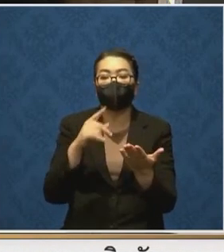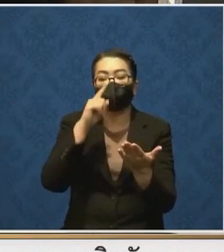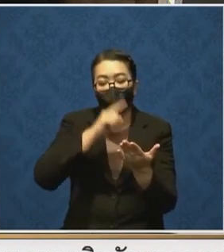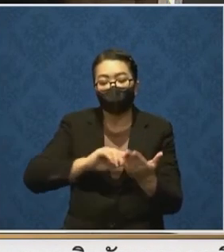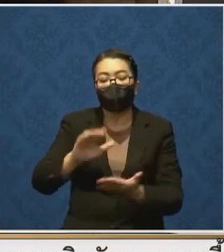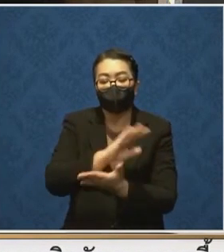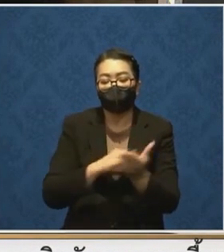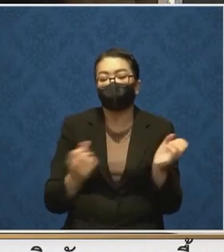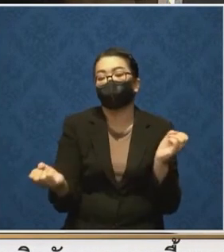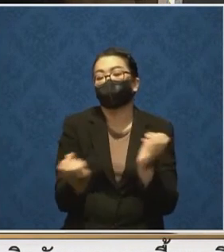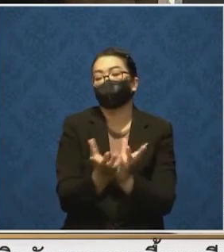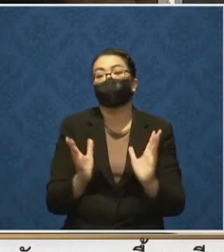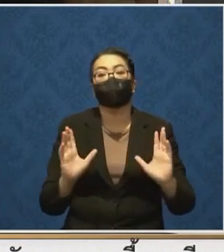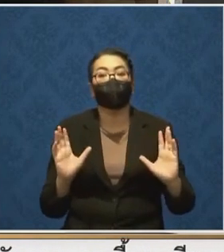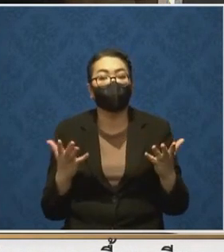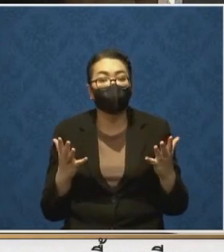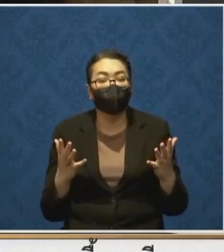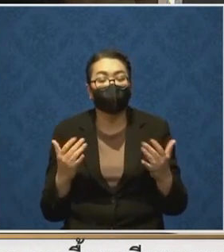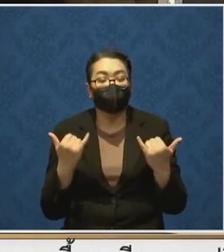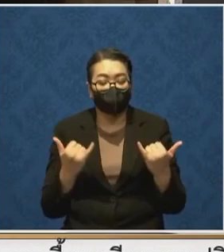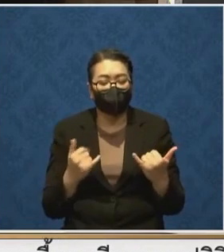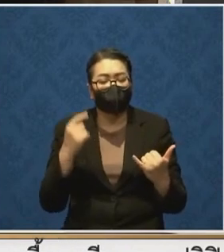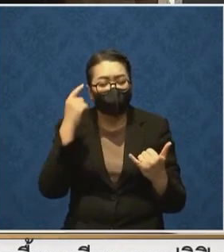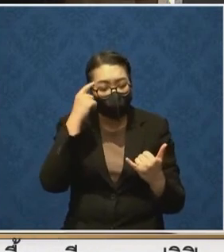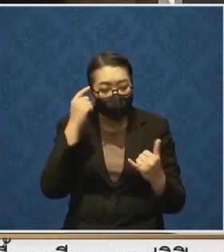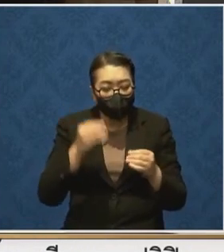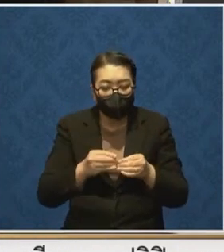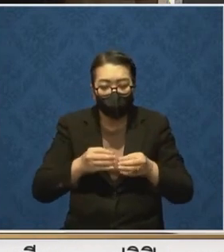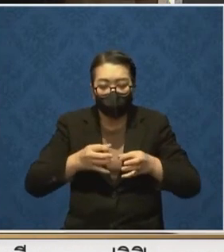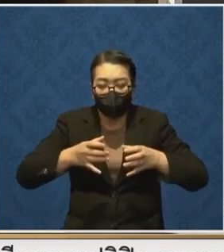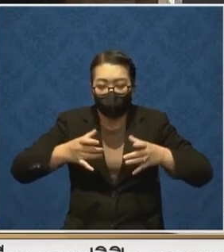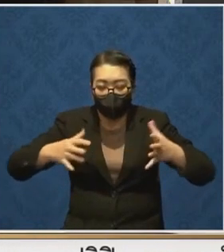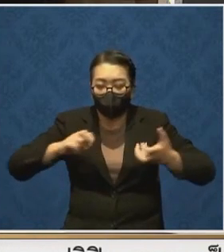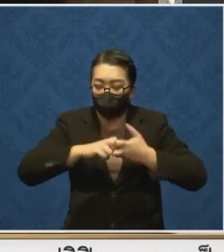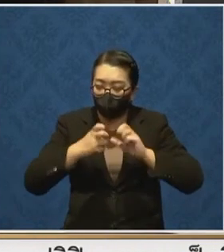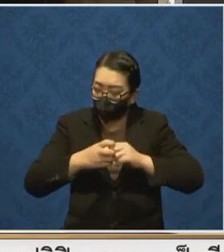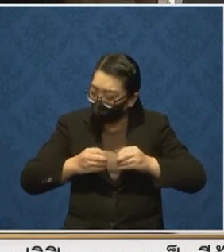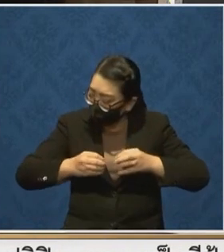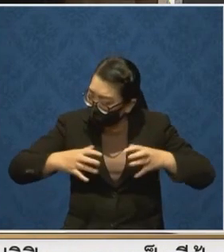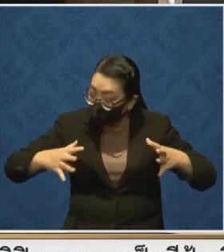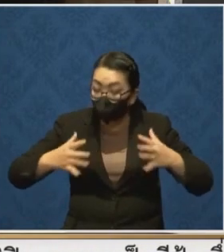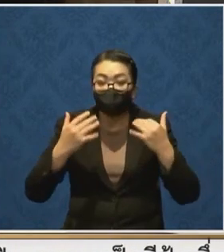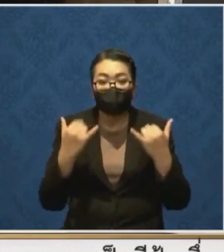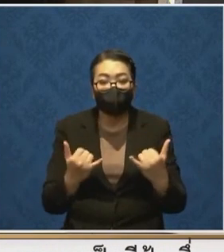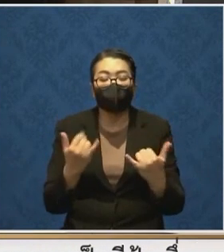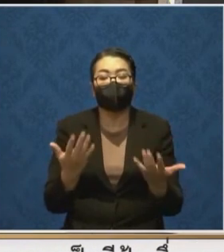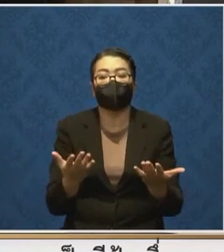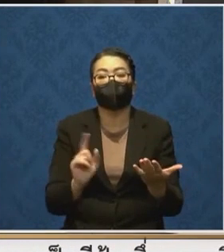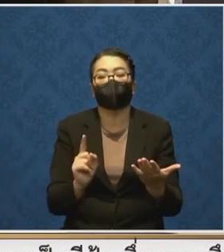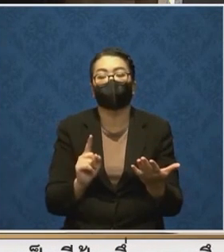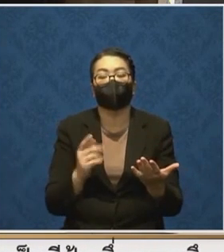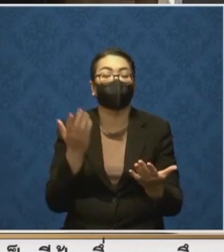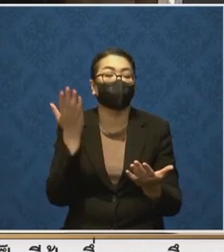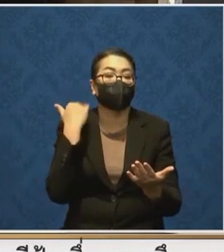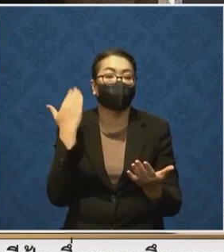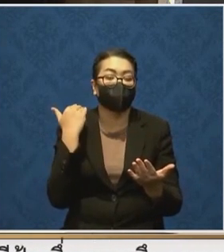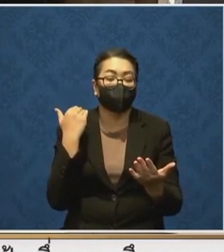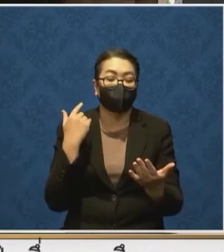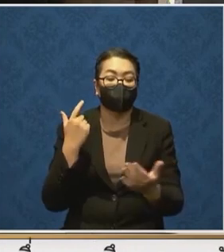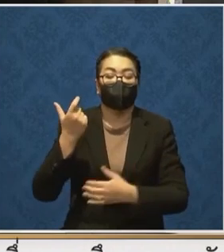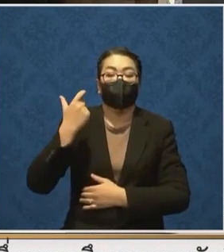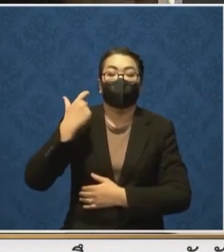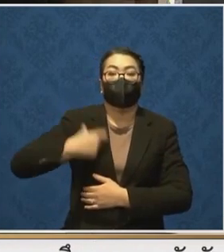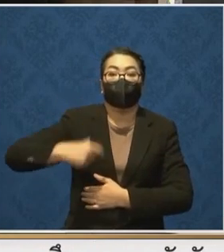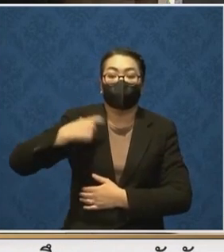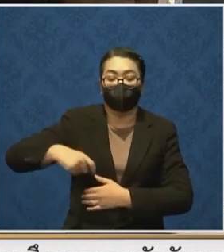ความเสีหายที่เกดข้กประเทศไยทมแนวน้มลุกลามบานปลายใอนาคตได้แต่ปรากฏวานับจากวนที่สันงงานอายการสูง